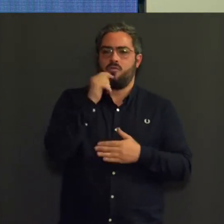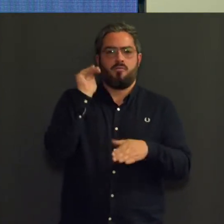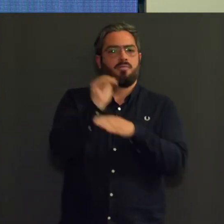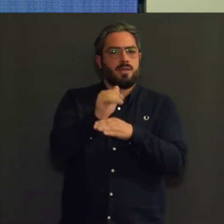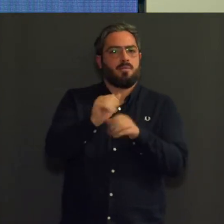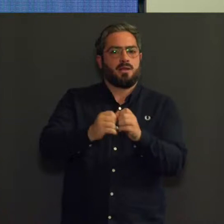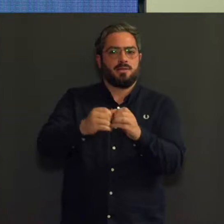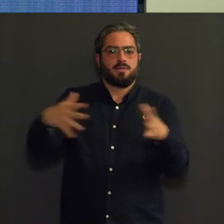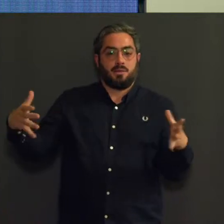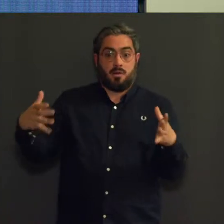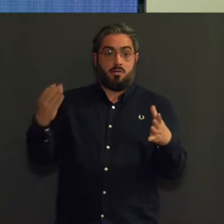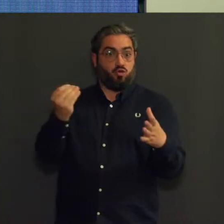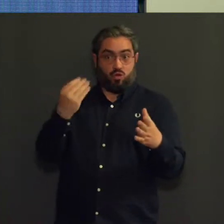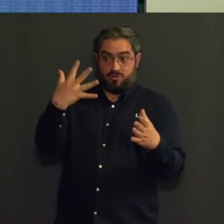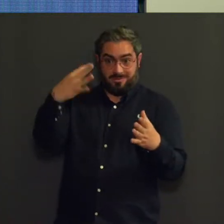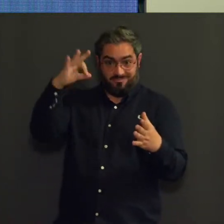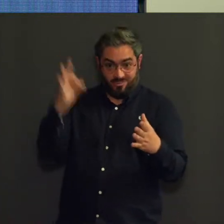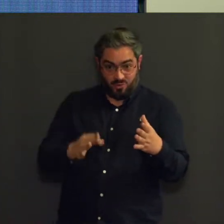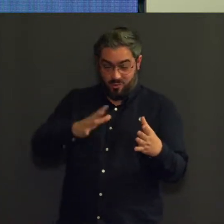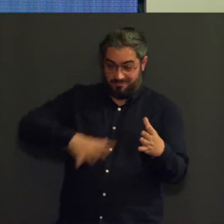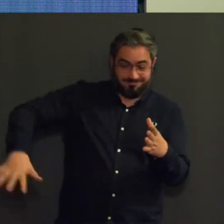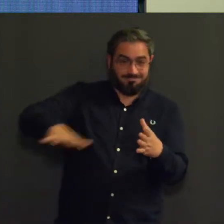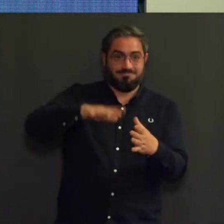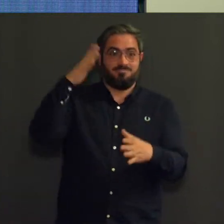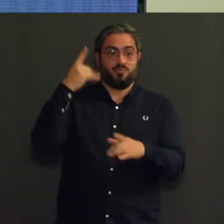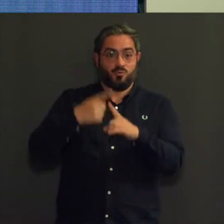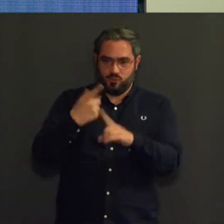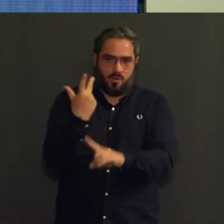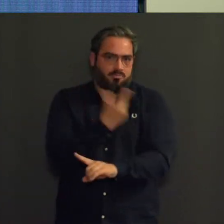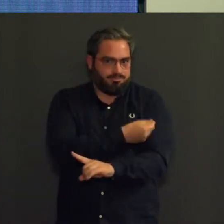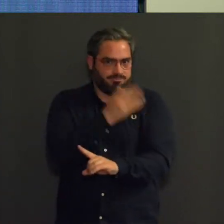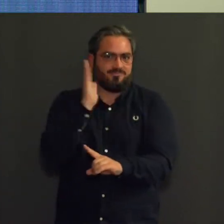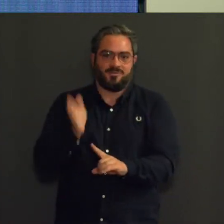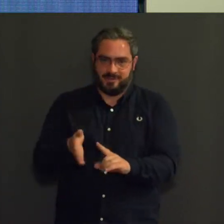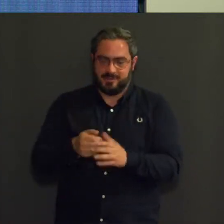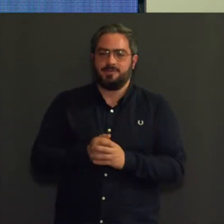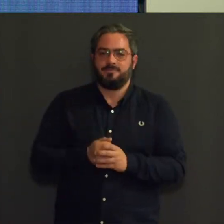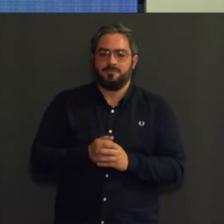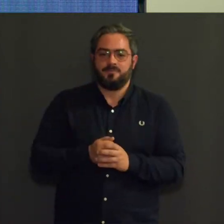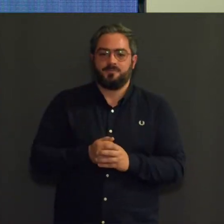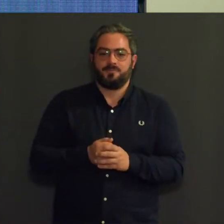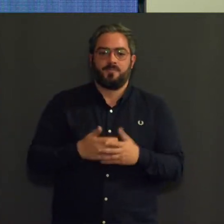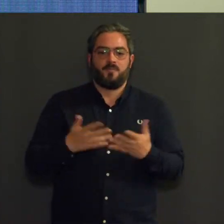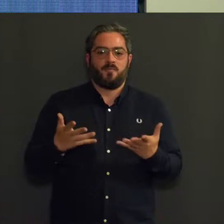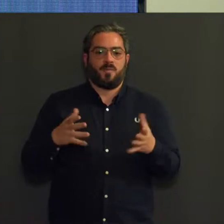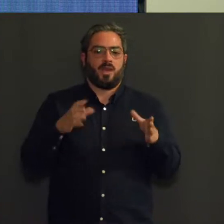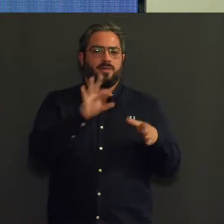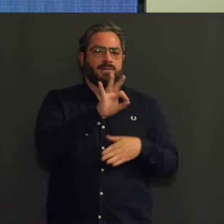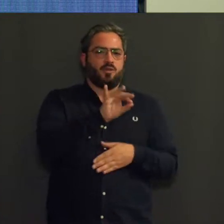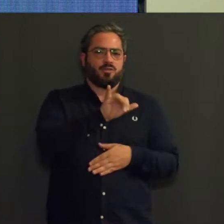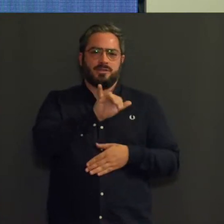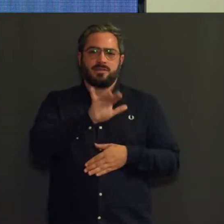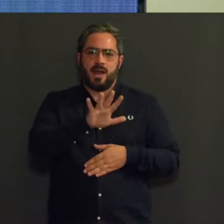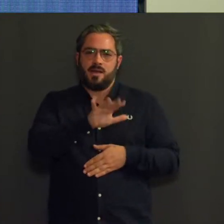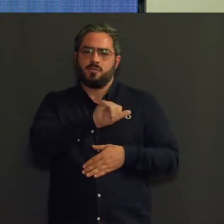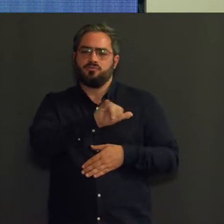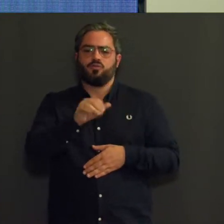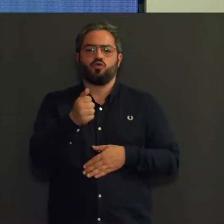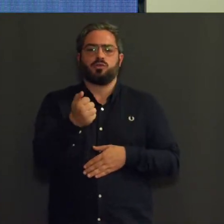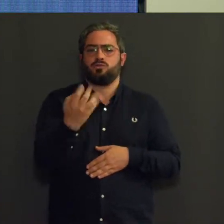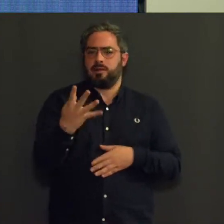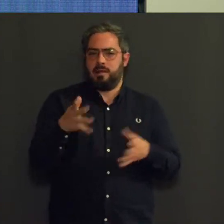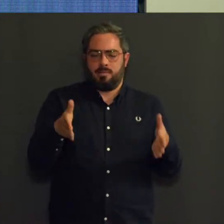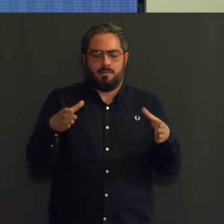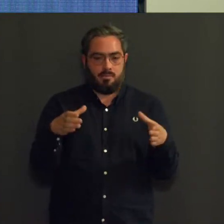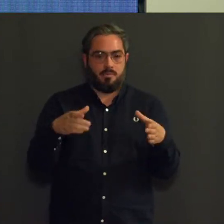90% de la population qui a reçu une dose de vaccin et nous avons une couverture vaccinale dans les 55-64 ans qui